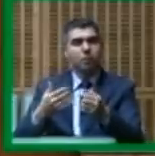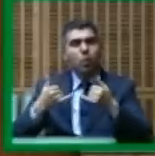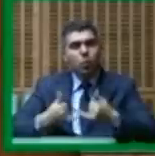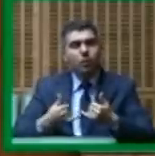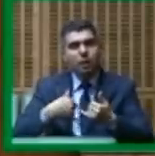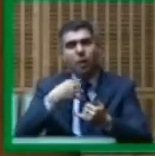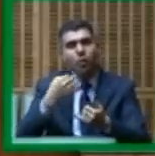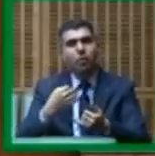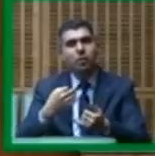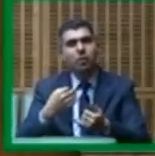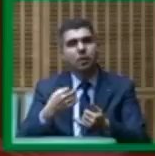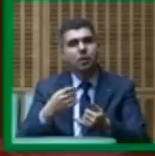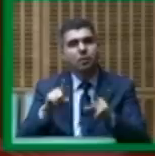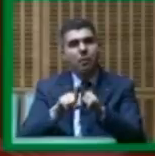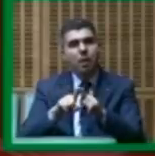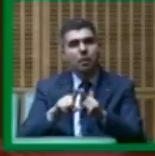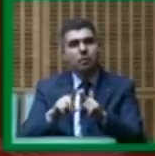صدقوني،